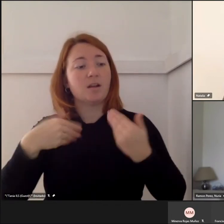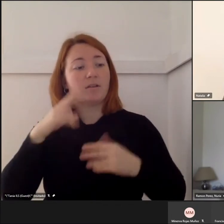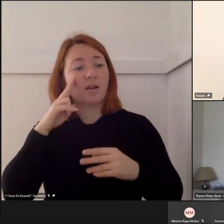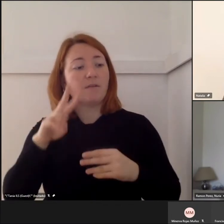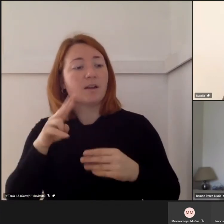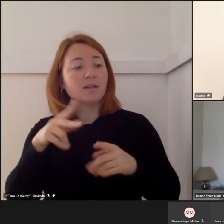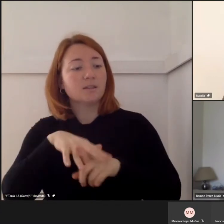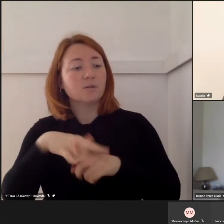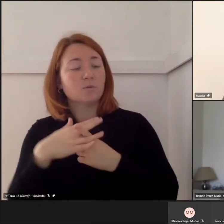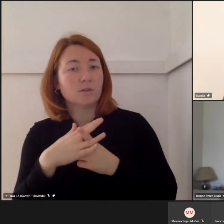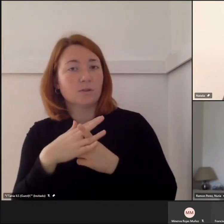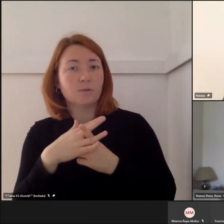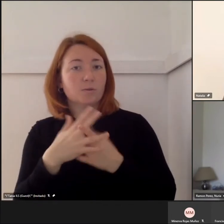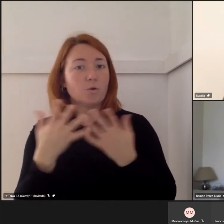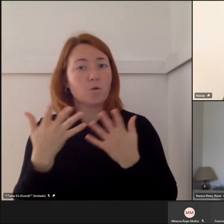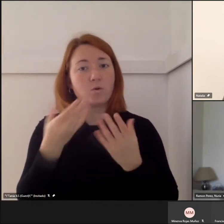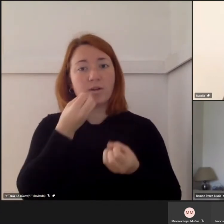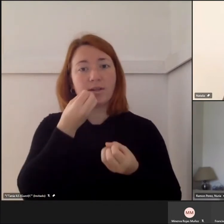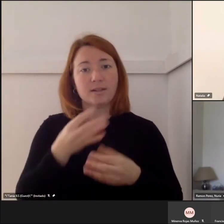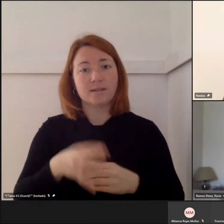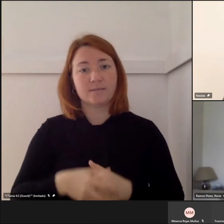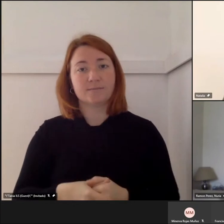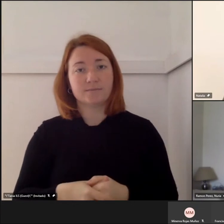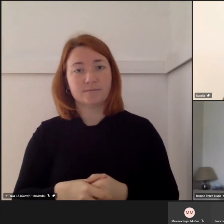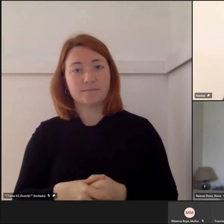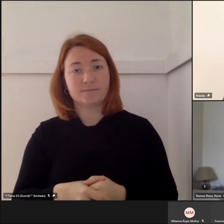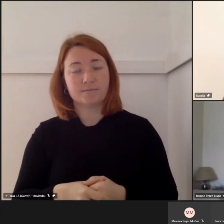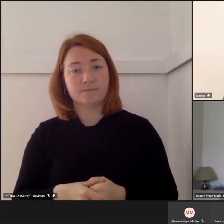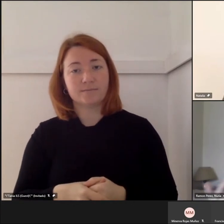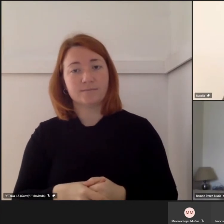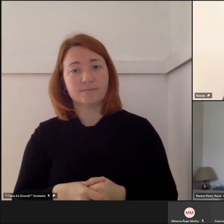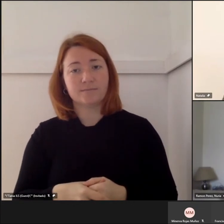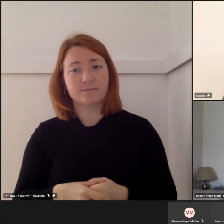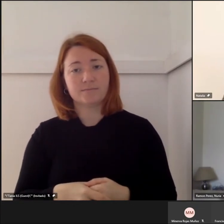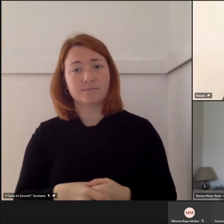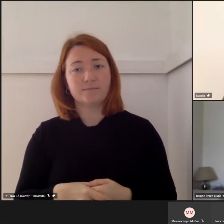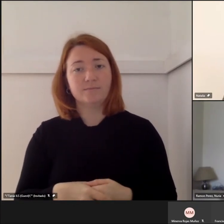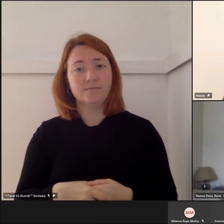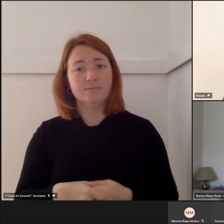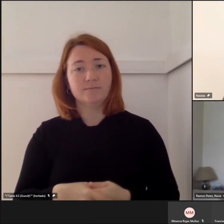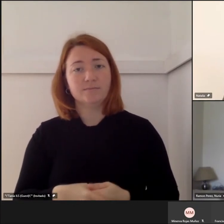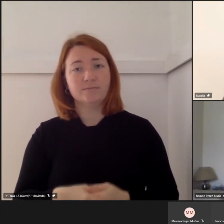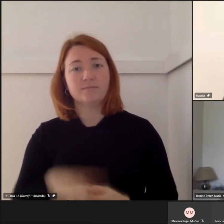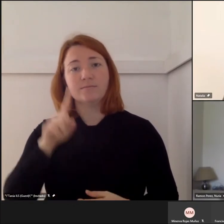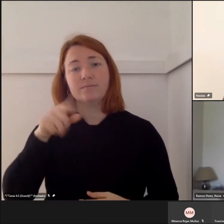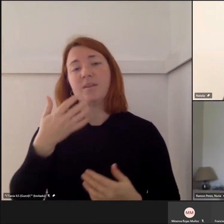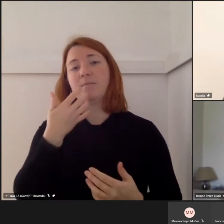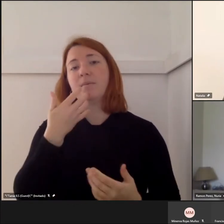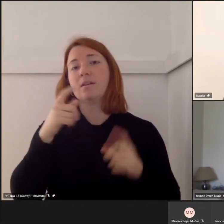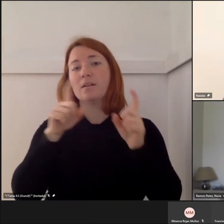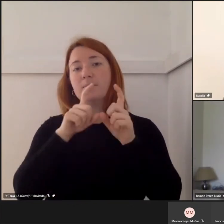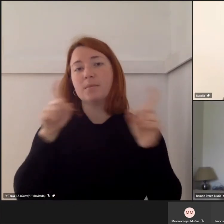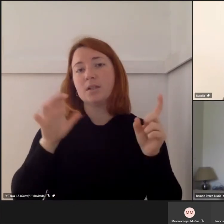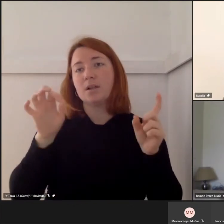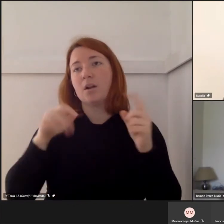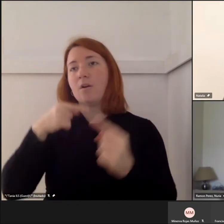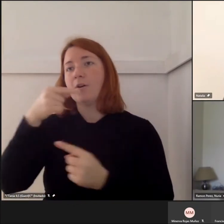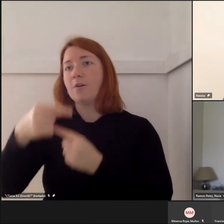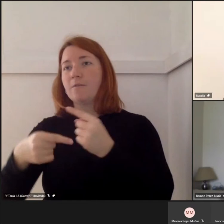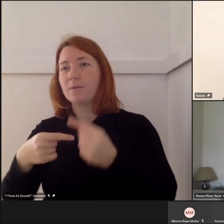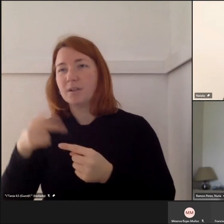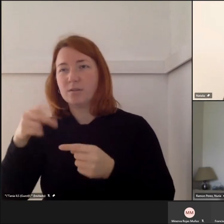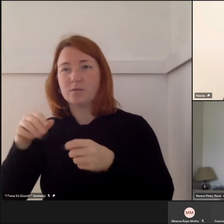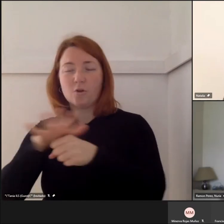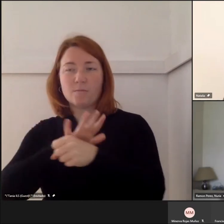situació. I, per tant, doncs, això més enllà del compromís, no, en el marc de les famílies, la complicitat també de les empreses i de les